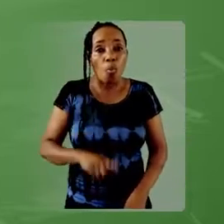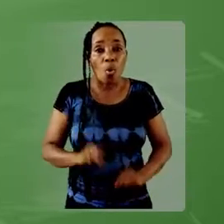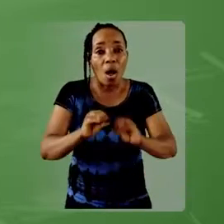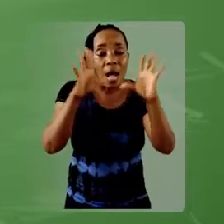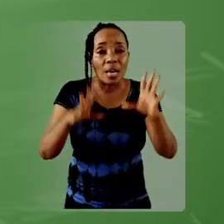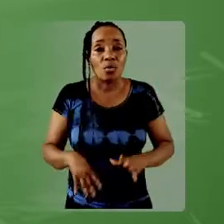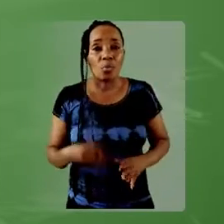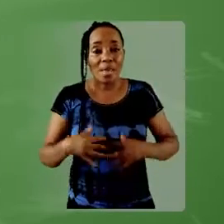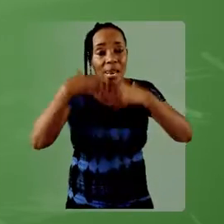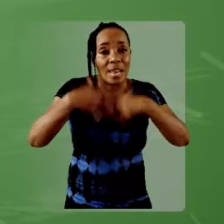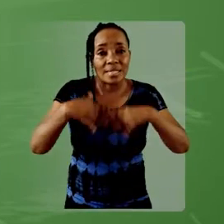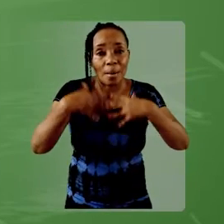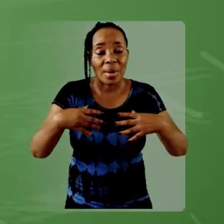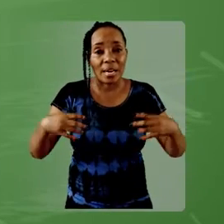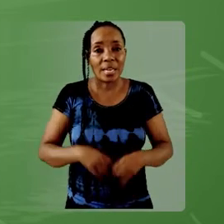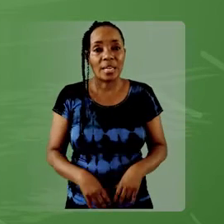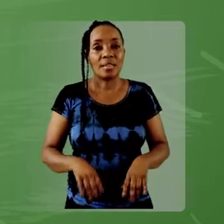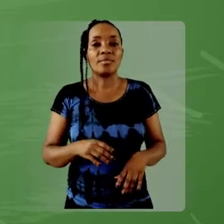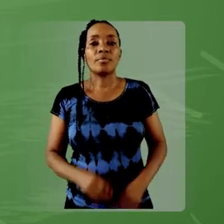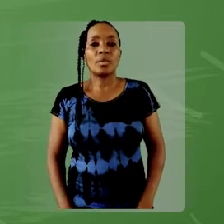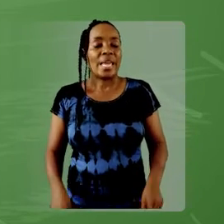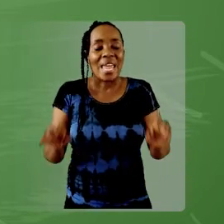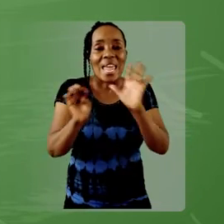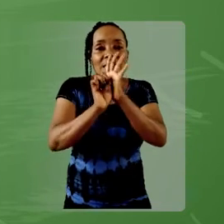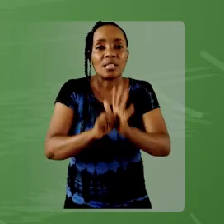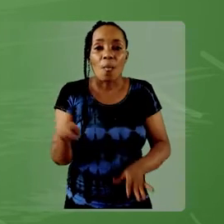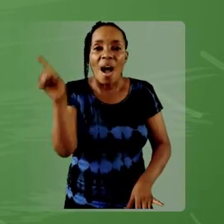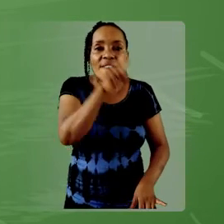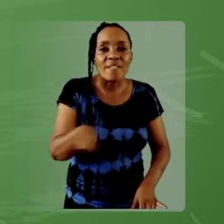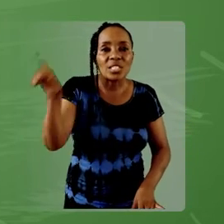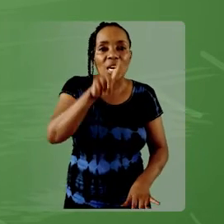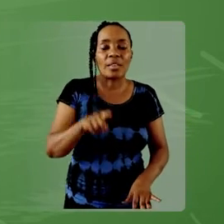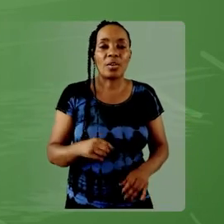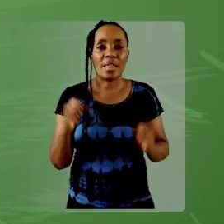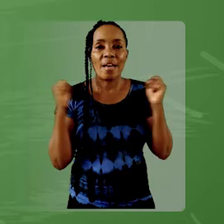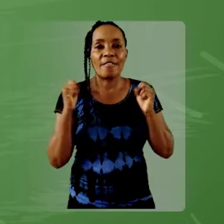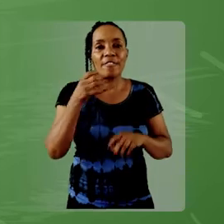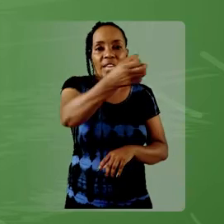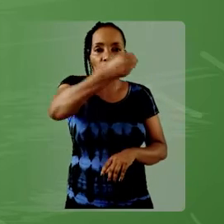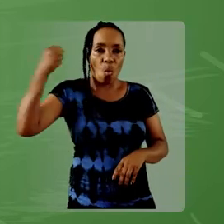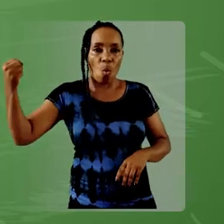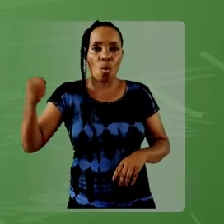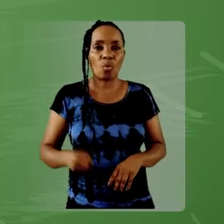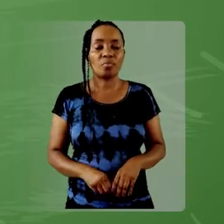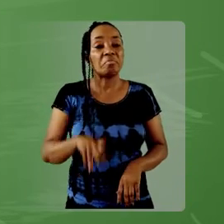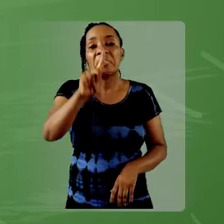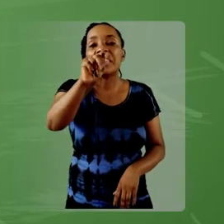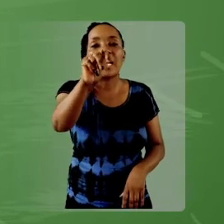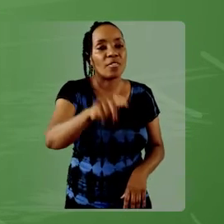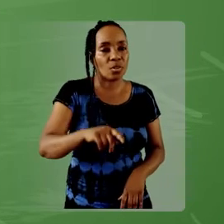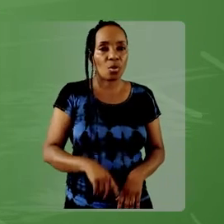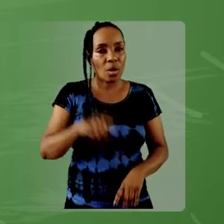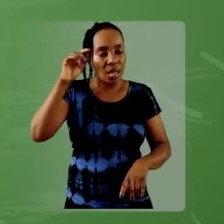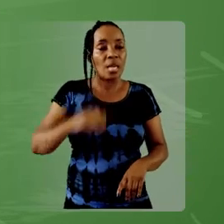électriques, tels le ventilateur, le réfrigérateur, la télé,